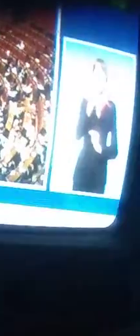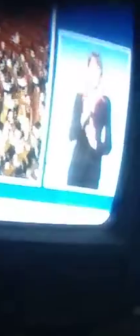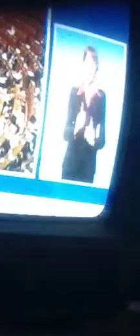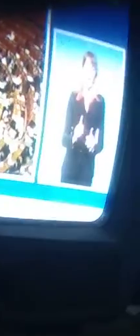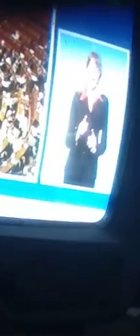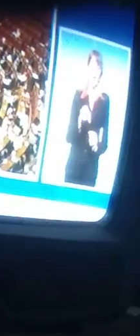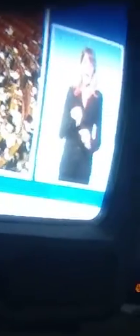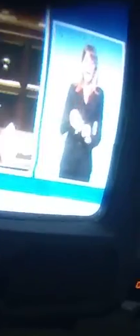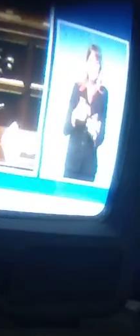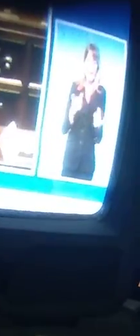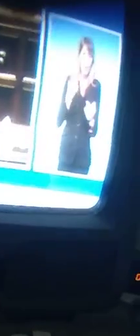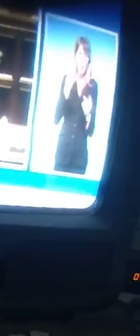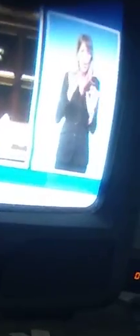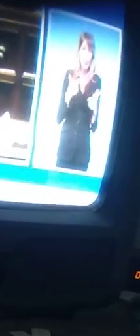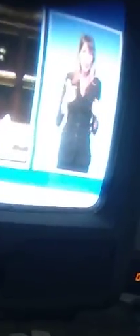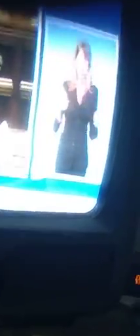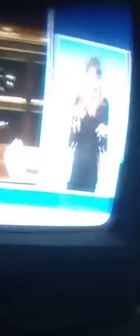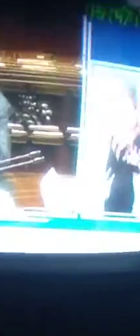fascismo.